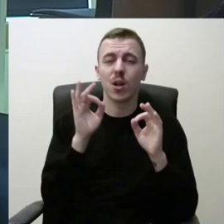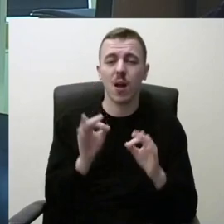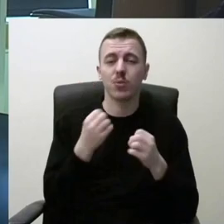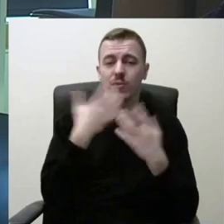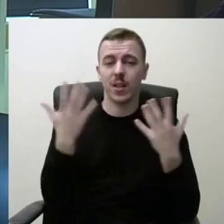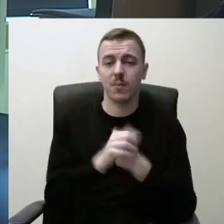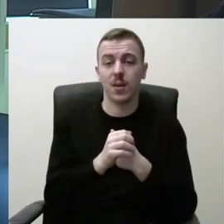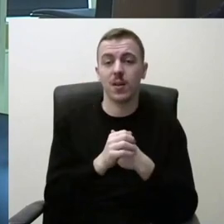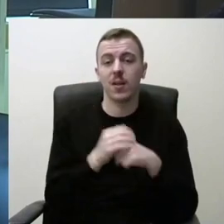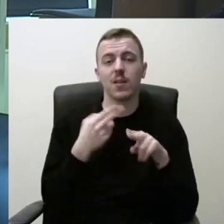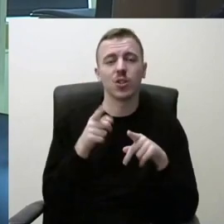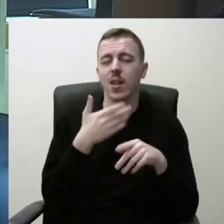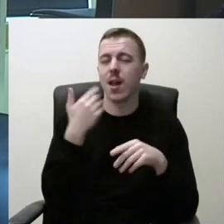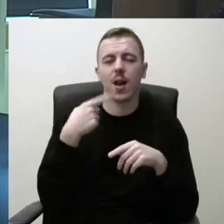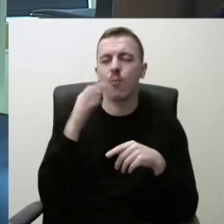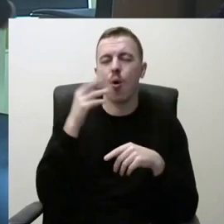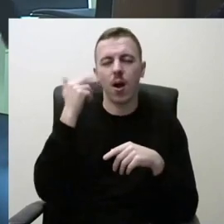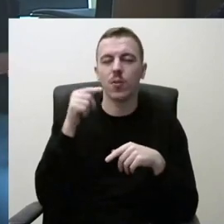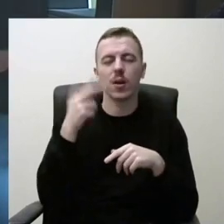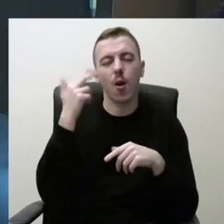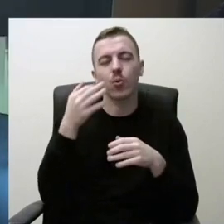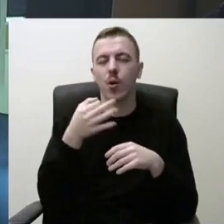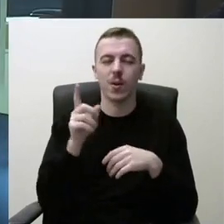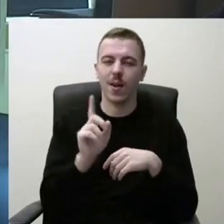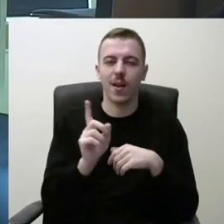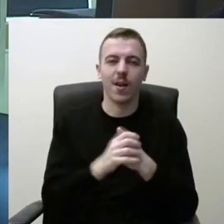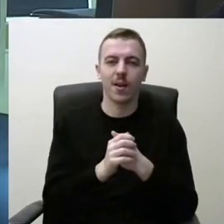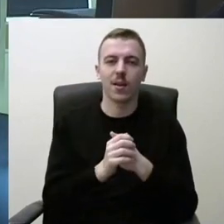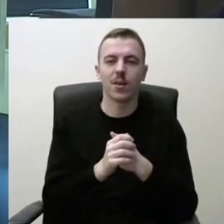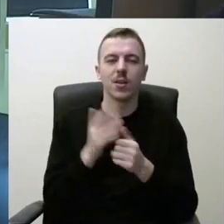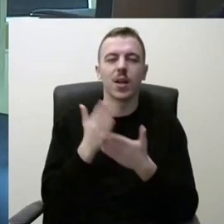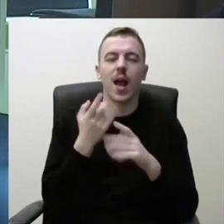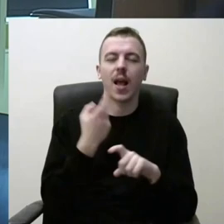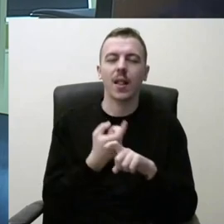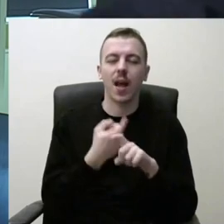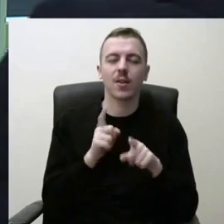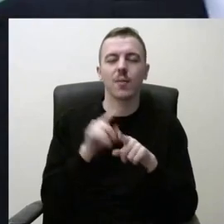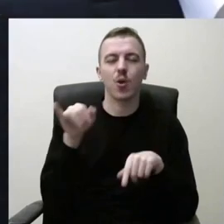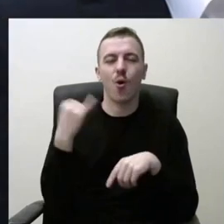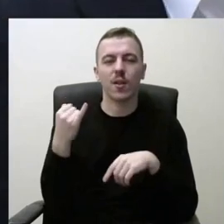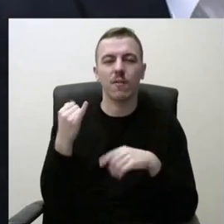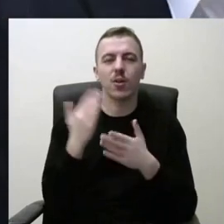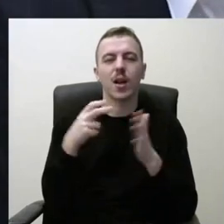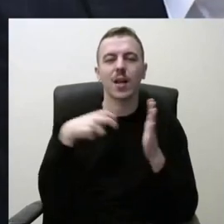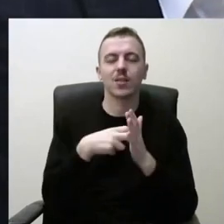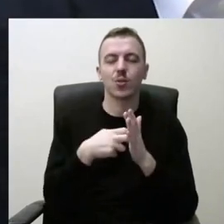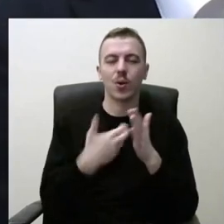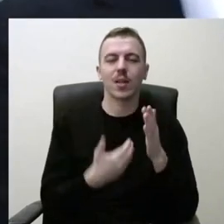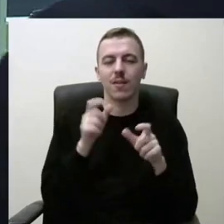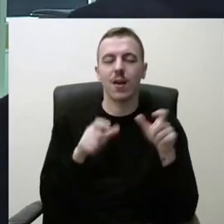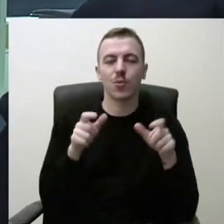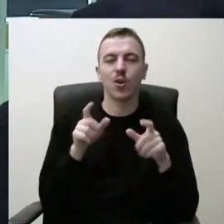kolegos. Ir čia nėra kalba apie Kaunas, Kauno rajonas, lygiai taip pat ir Kėdainiuose, ir Jonavoje registruoti gyventojai veža į